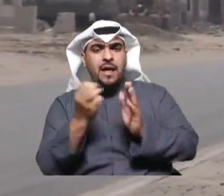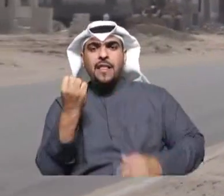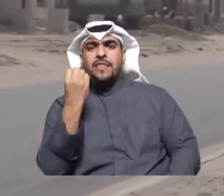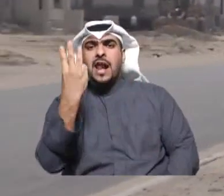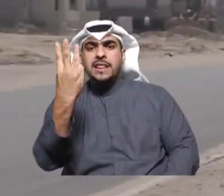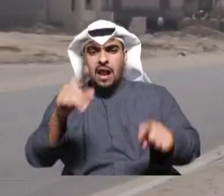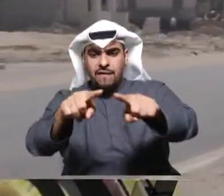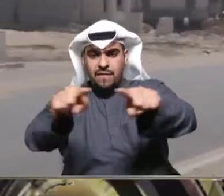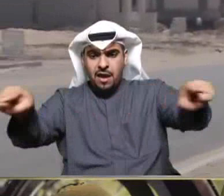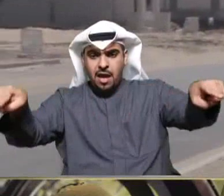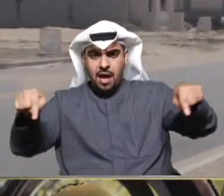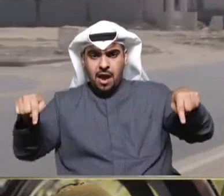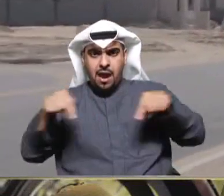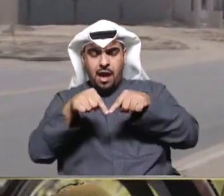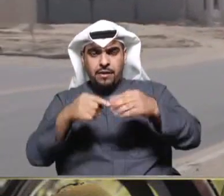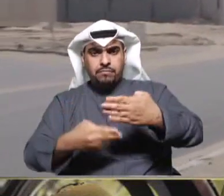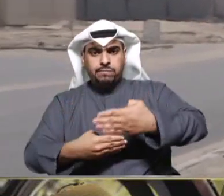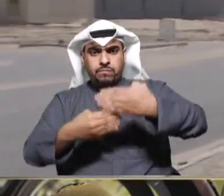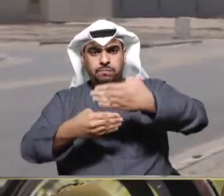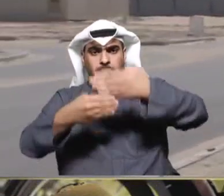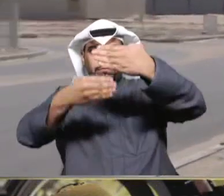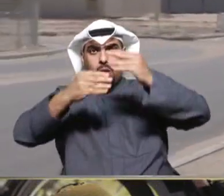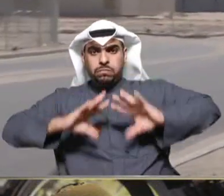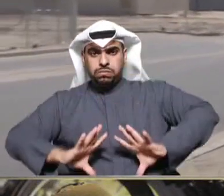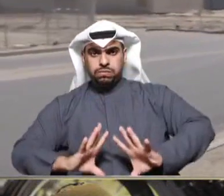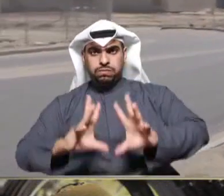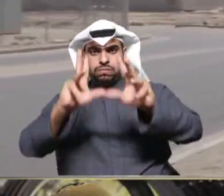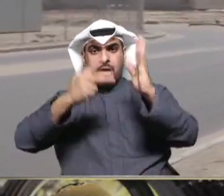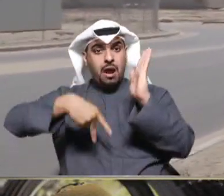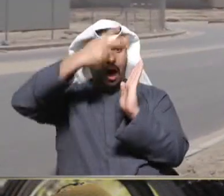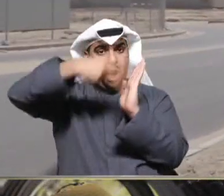قسيمة، نسبة الإنجاز الكلية التعاقدية